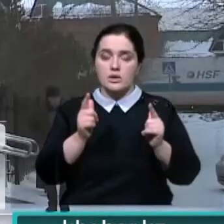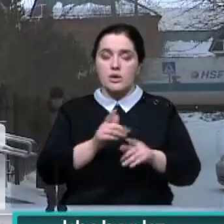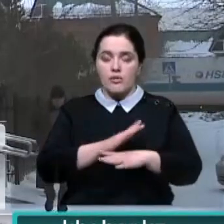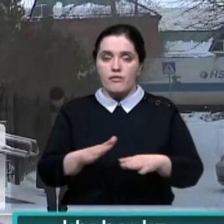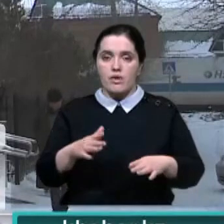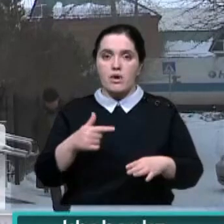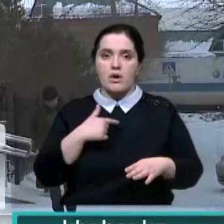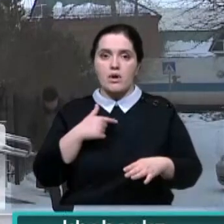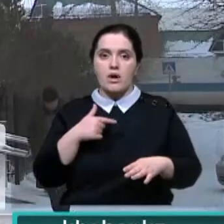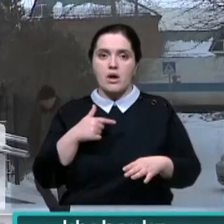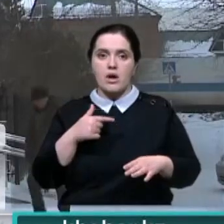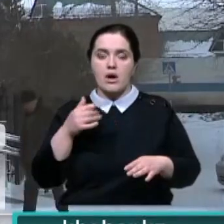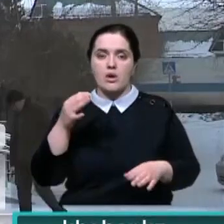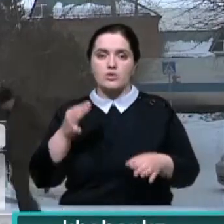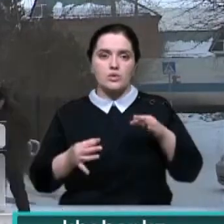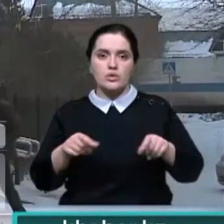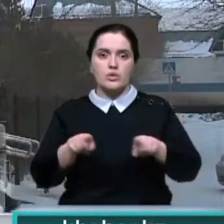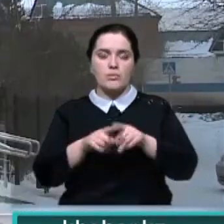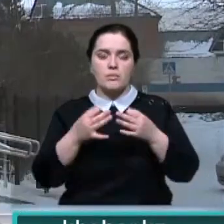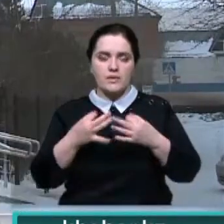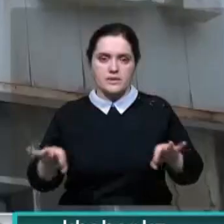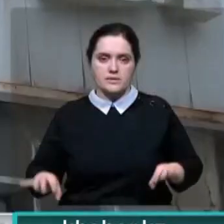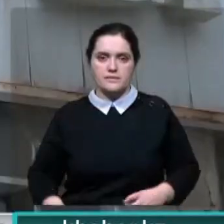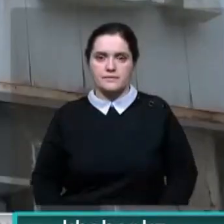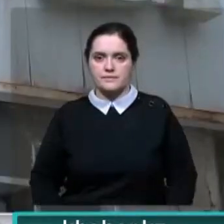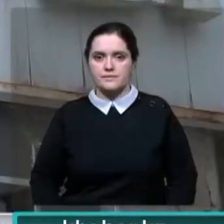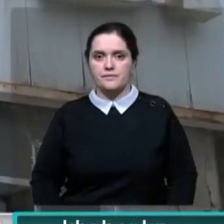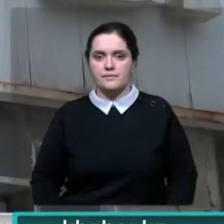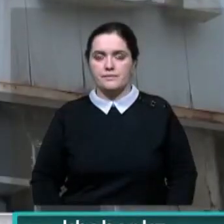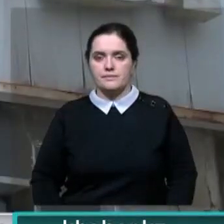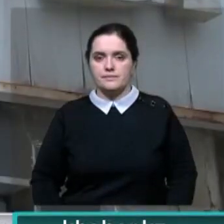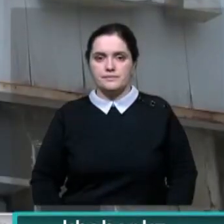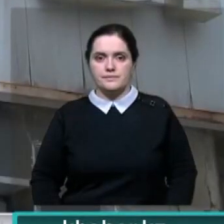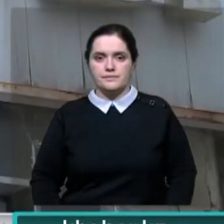подобной демократизации. Вячеслав Ветлугин и Дмитрий Пыхтин, Усть-Каменогорск. Итоги дня.